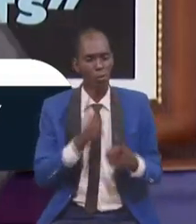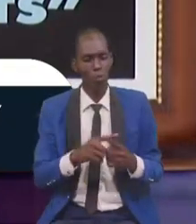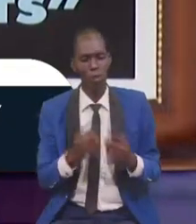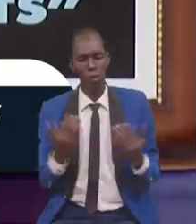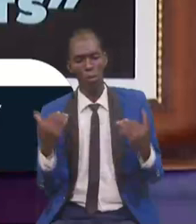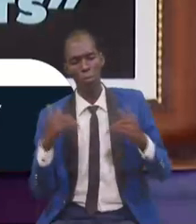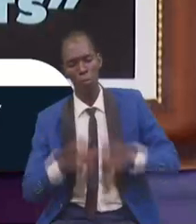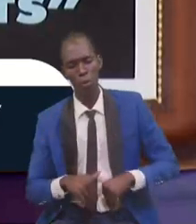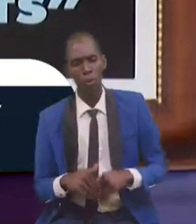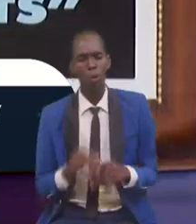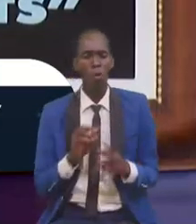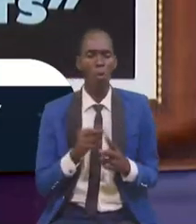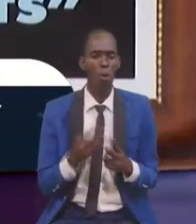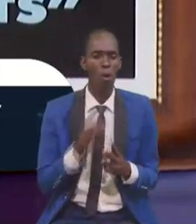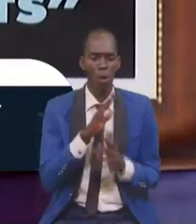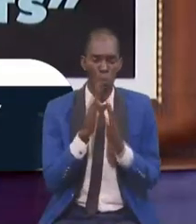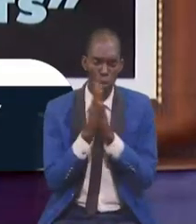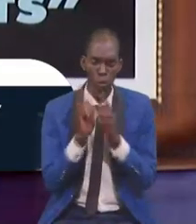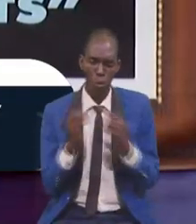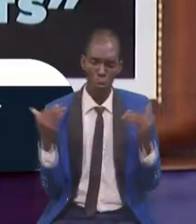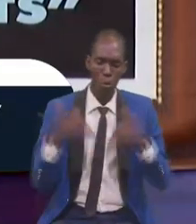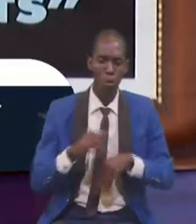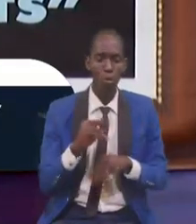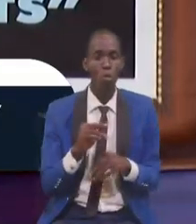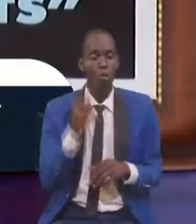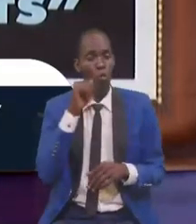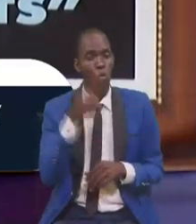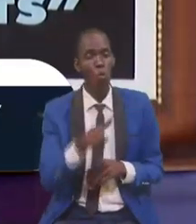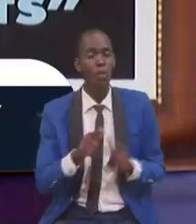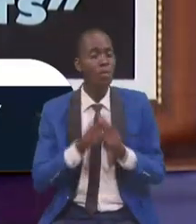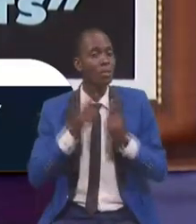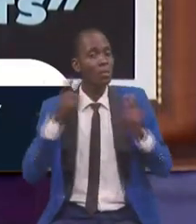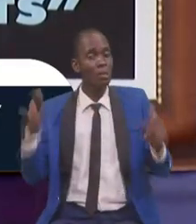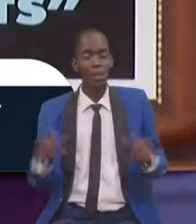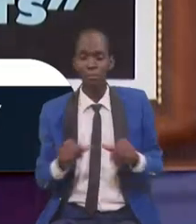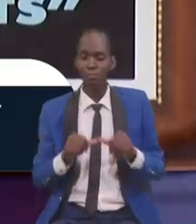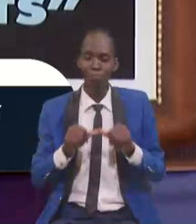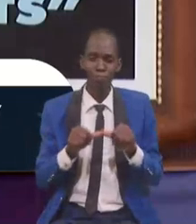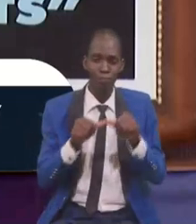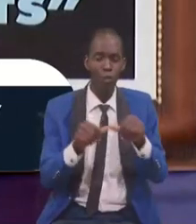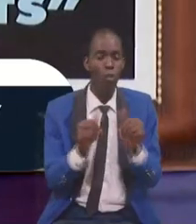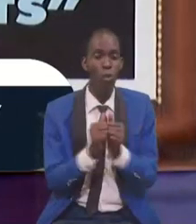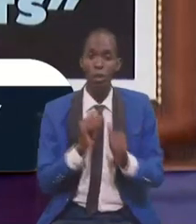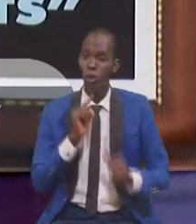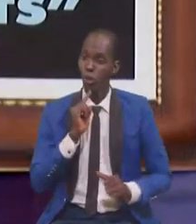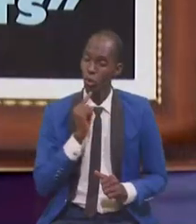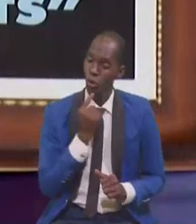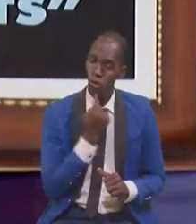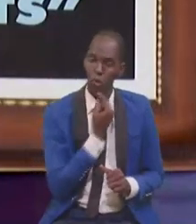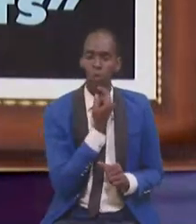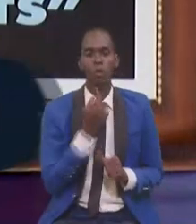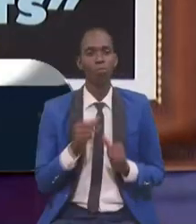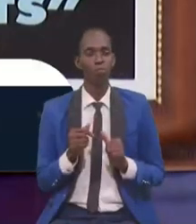refroidir, Alors, sa persévérance avec une grande ferveur. Et puis, il y a